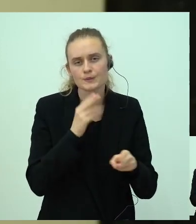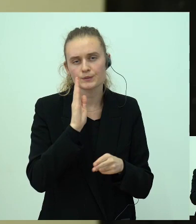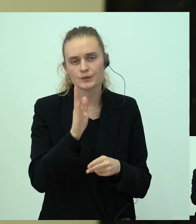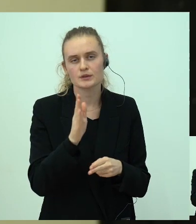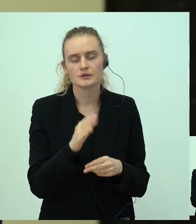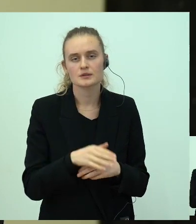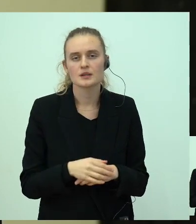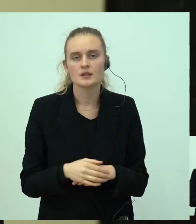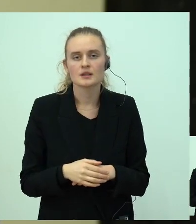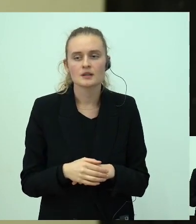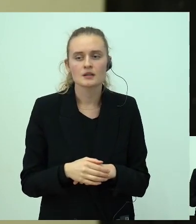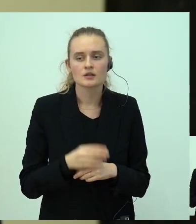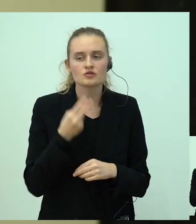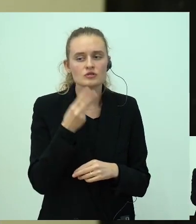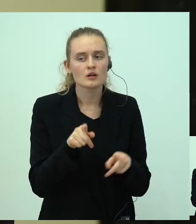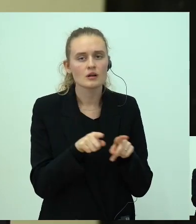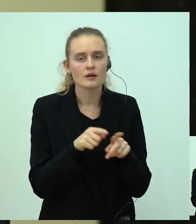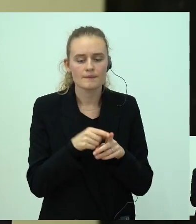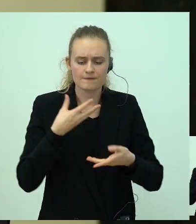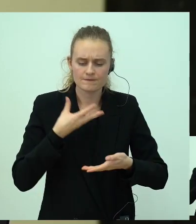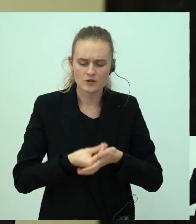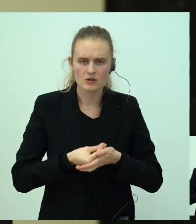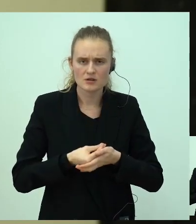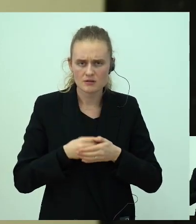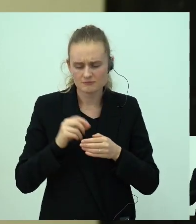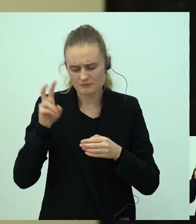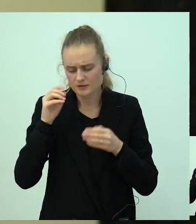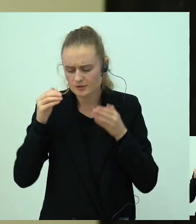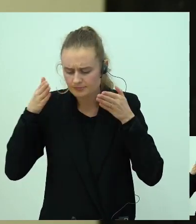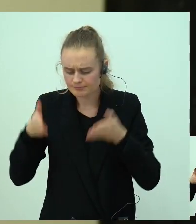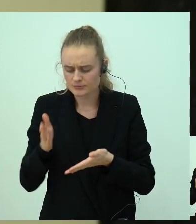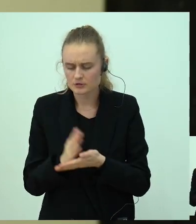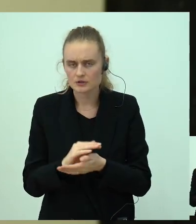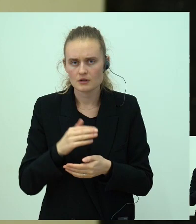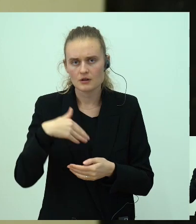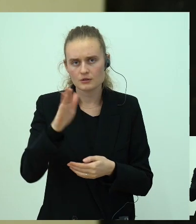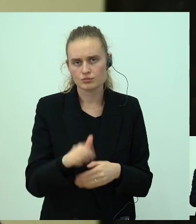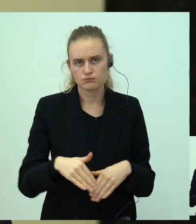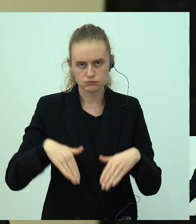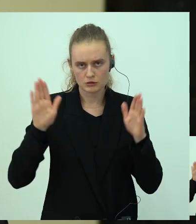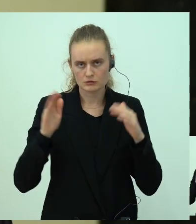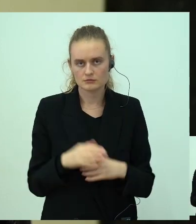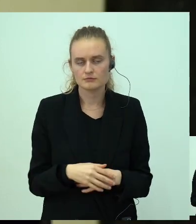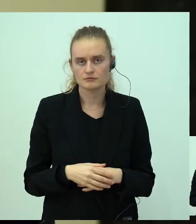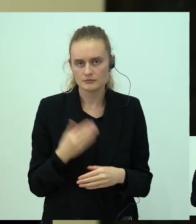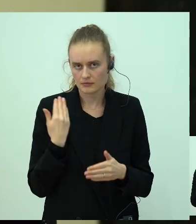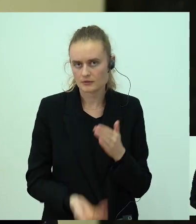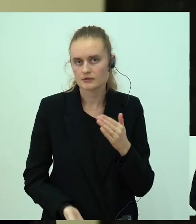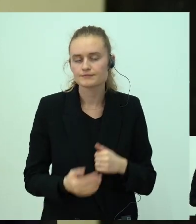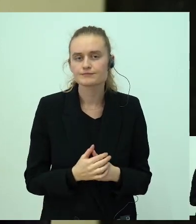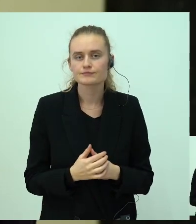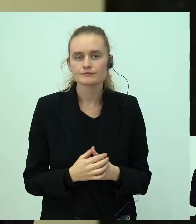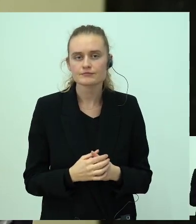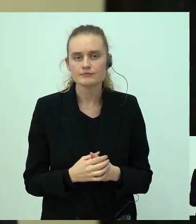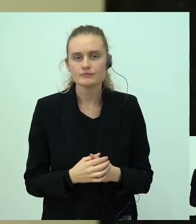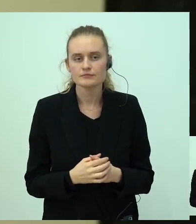į visą tai žiūrėsime tik iš savo nacionalinės perspektyvos, mes tikrai galiausiai pralaimėsime. Tos autokratijos tam